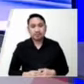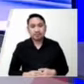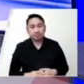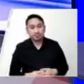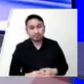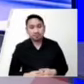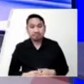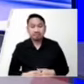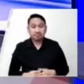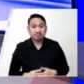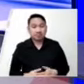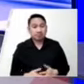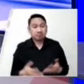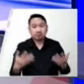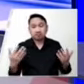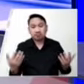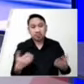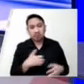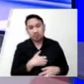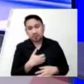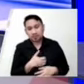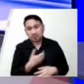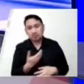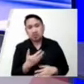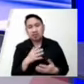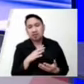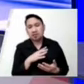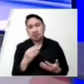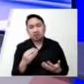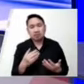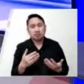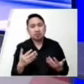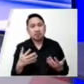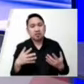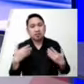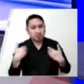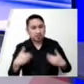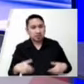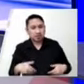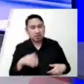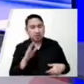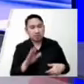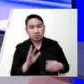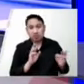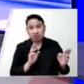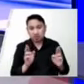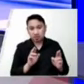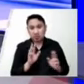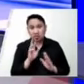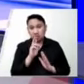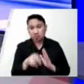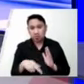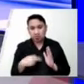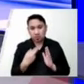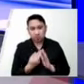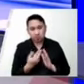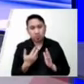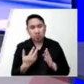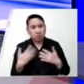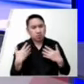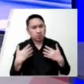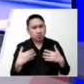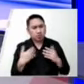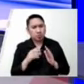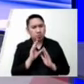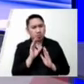ang physical kund pati emotional aspect ang pinaghahandaan ni Dennis sa kanyang pagganap sa pinakamabagsik na character sa